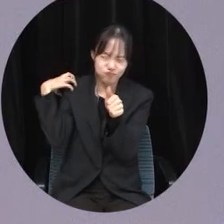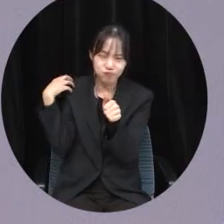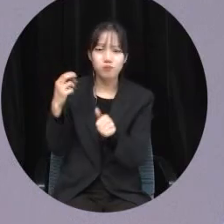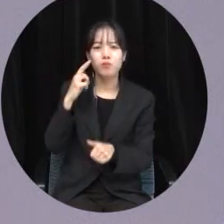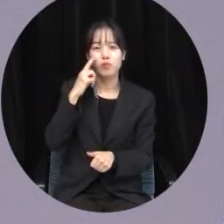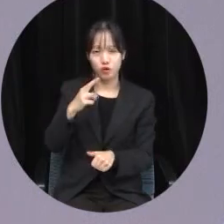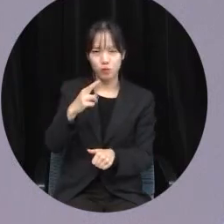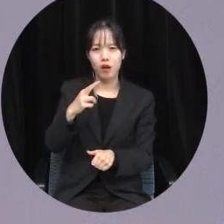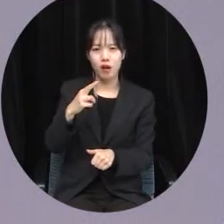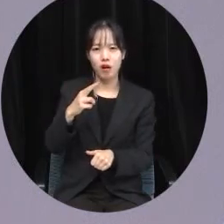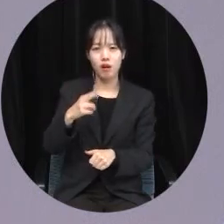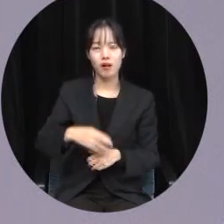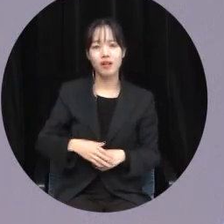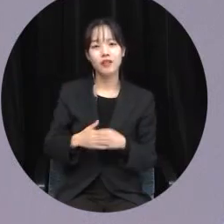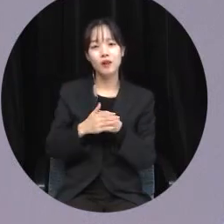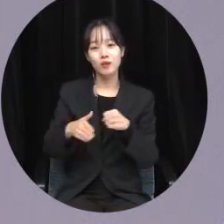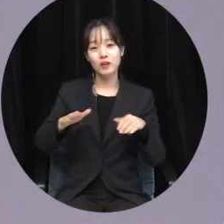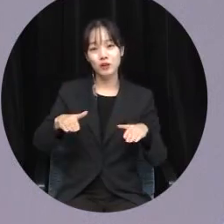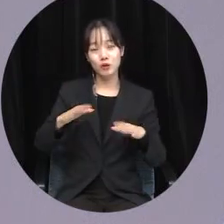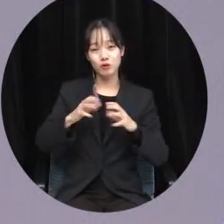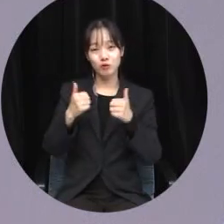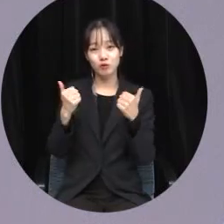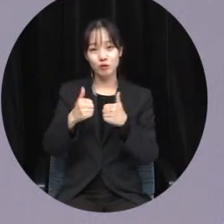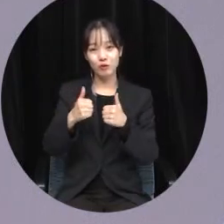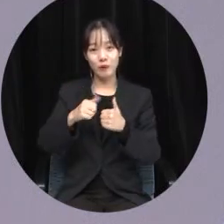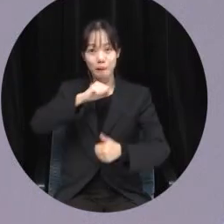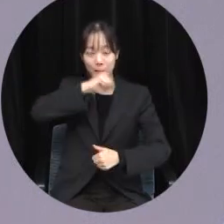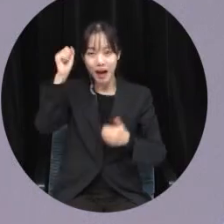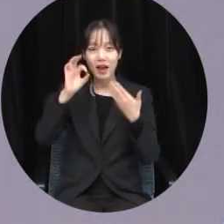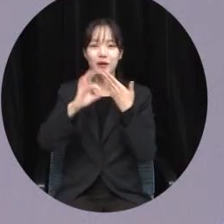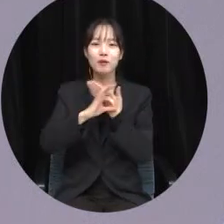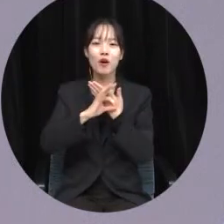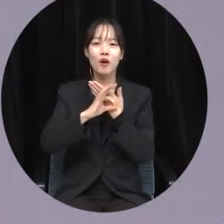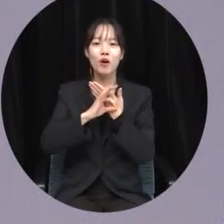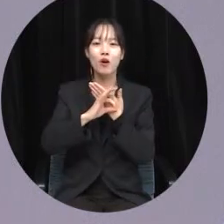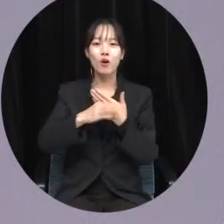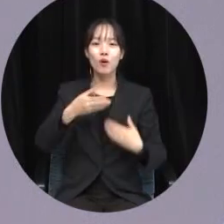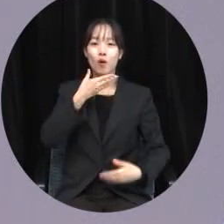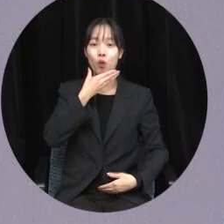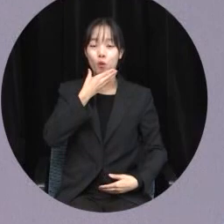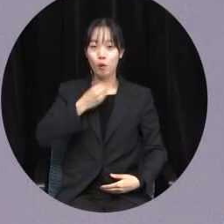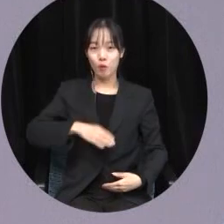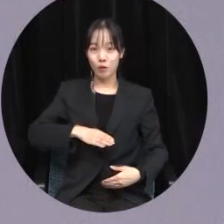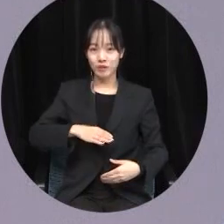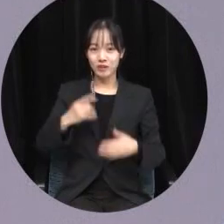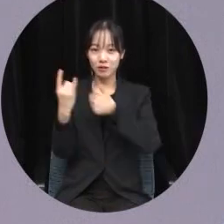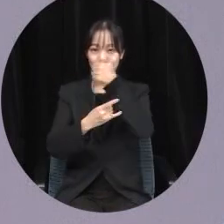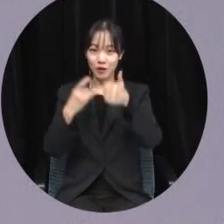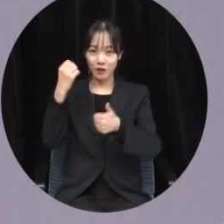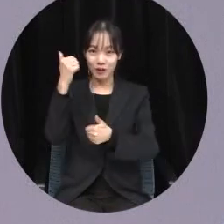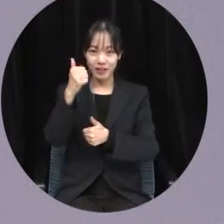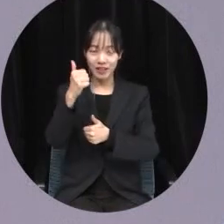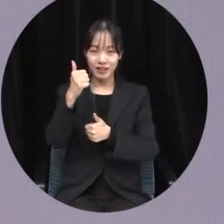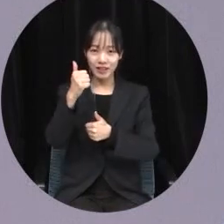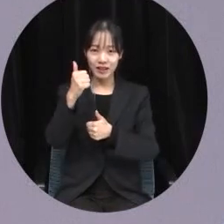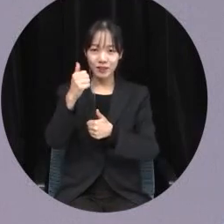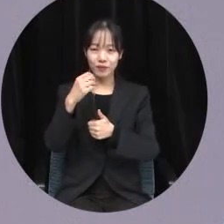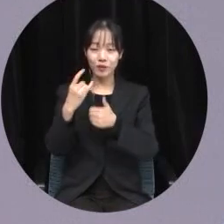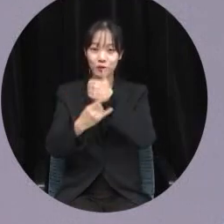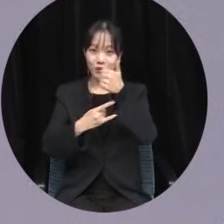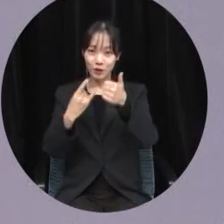보건복지위원회를 지원해서 이러한 국민연금제도의 전반적인 개편,